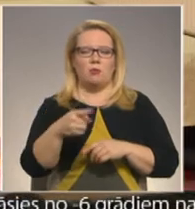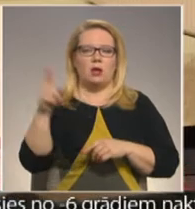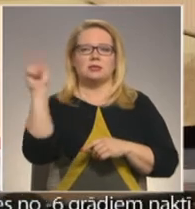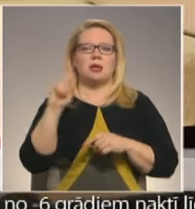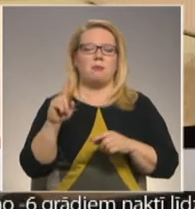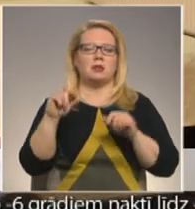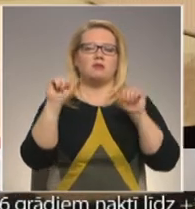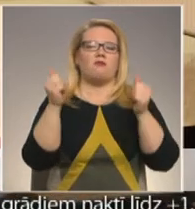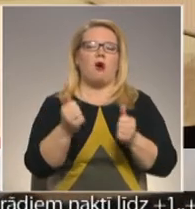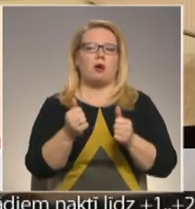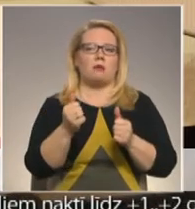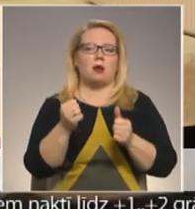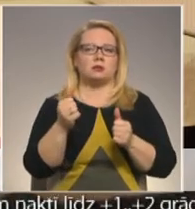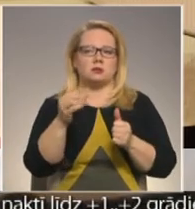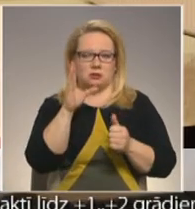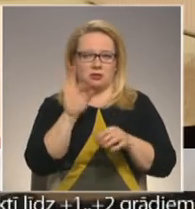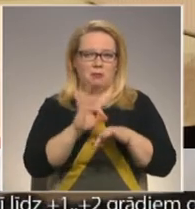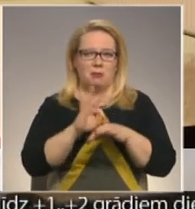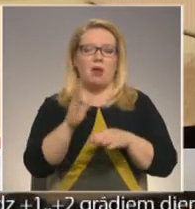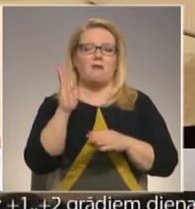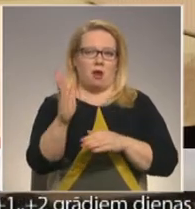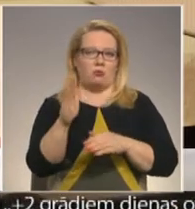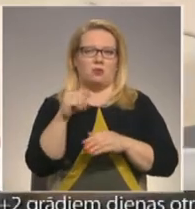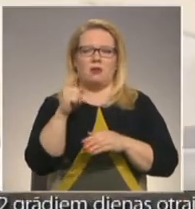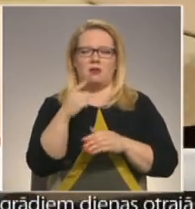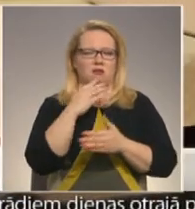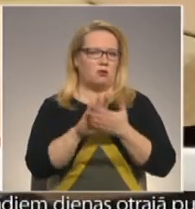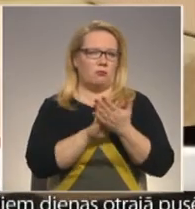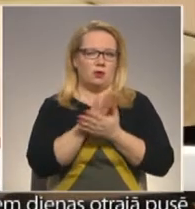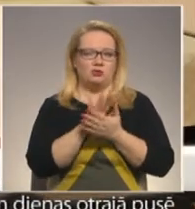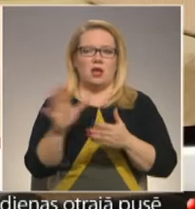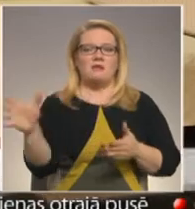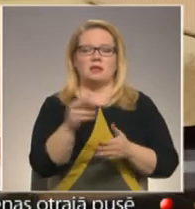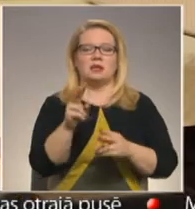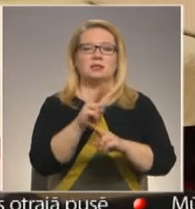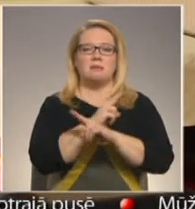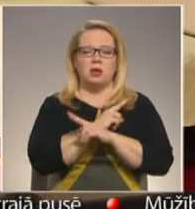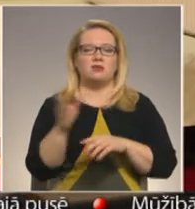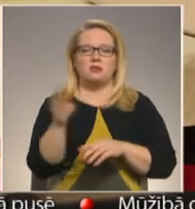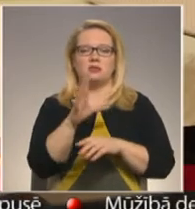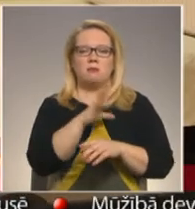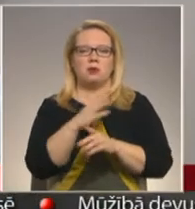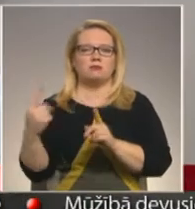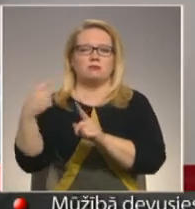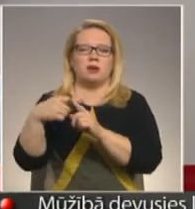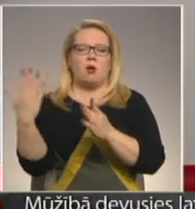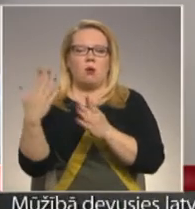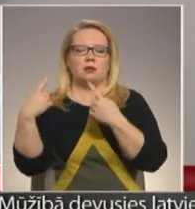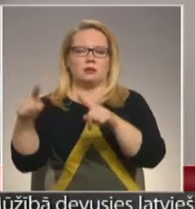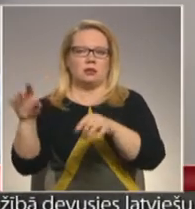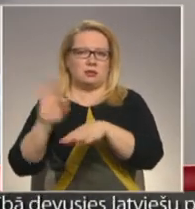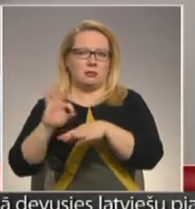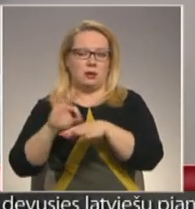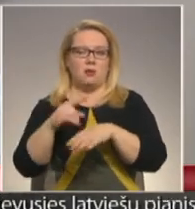zibensveida formas vai kas, nu tāds arī nav izslēgts, bet nu viņas nav bijuši. Jo viss, kas ir miruši, viss ir ar hroniskām saslimšanām. Ja cilvēks